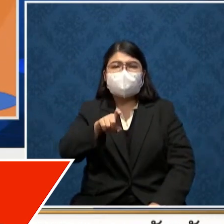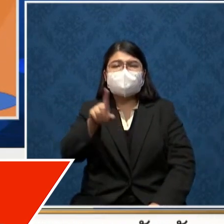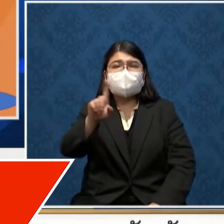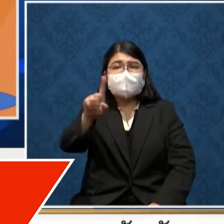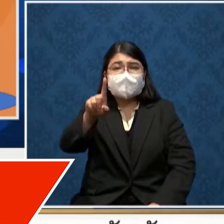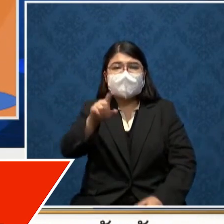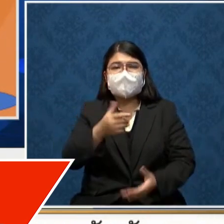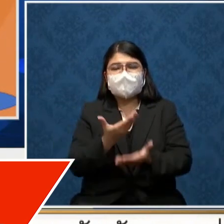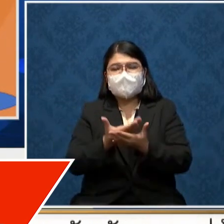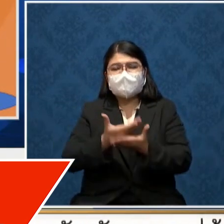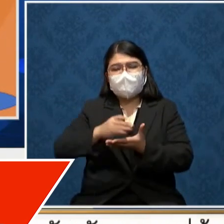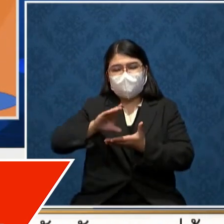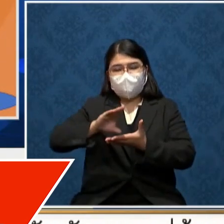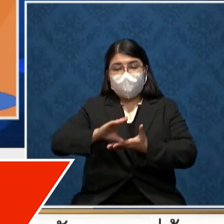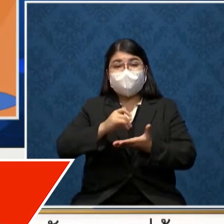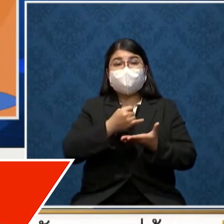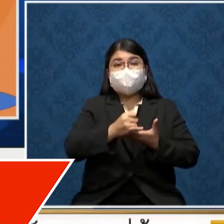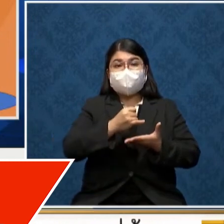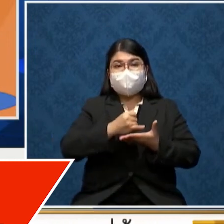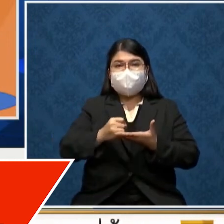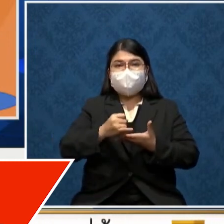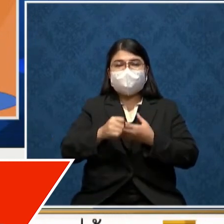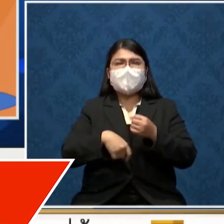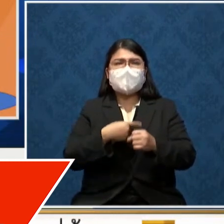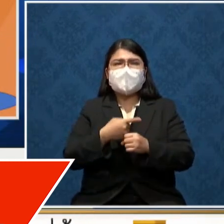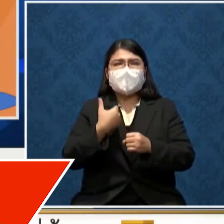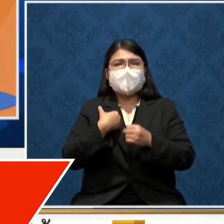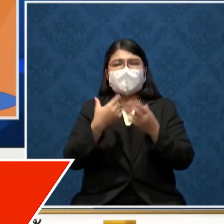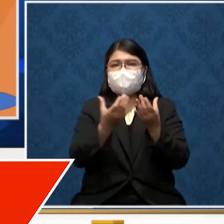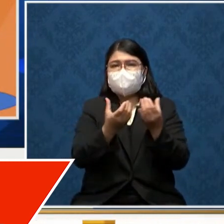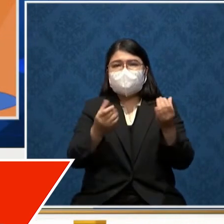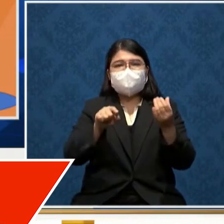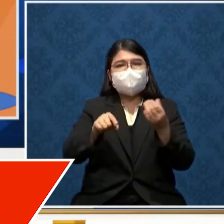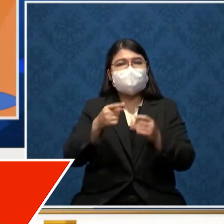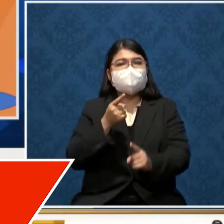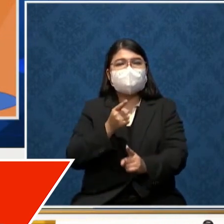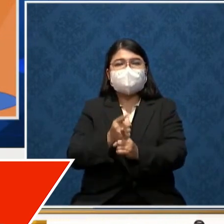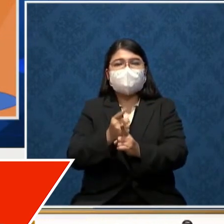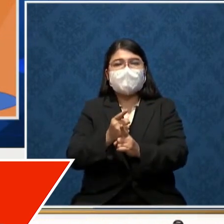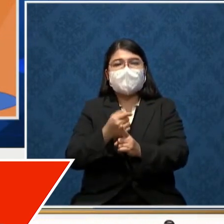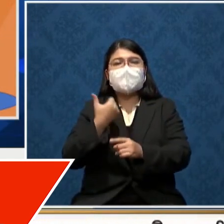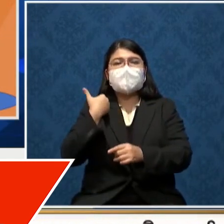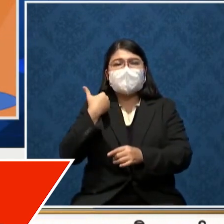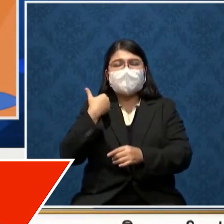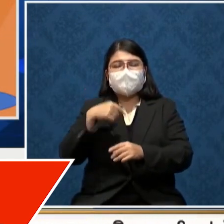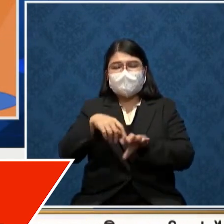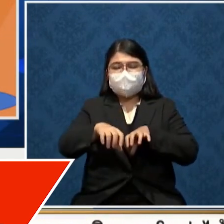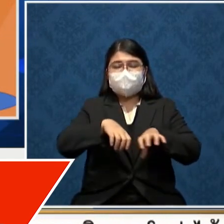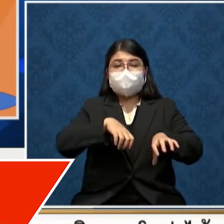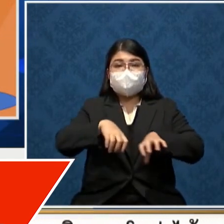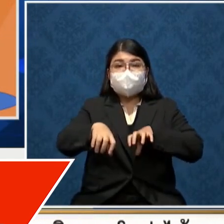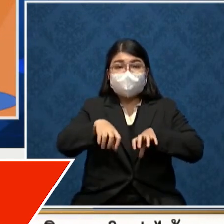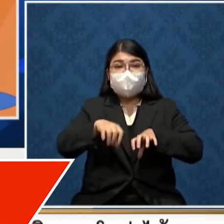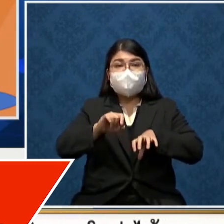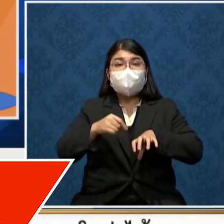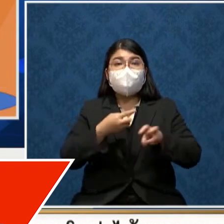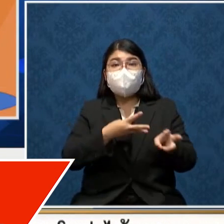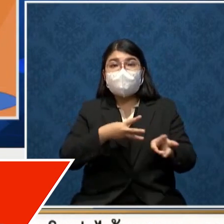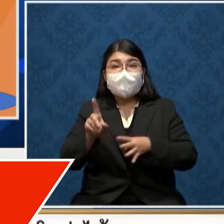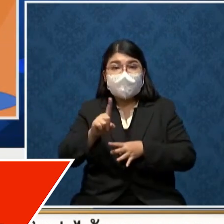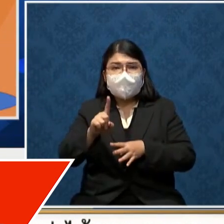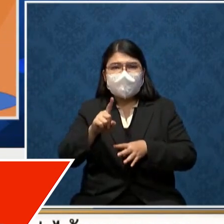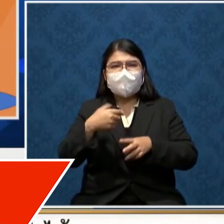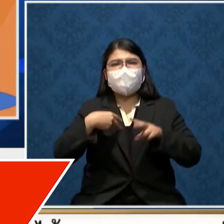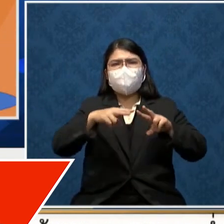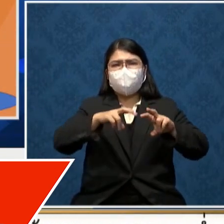างบประมาณรายจ่ายประจำปีของหน่วยรับงบประมาณตามรัฐธรรมนูญดังกล่าวข้างต้นได้รับจัดสรรโดยมีการวิเครา